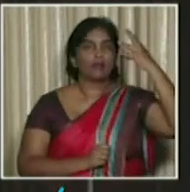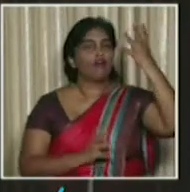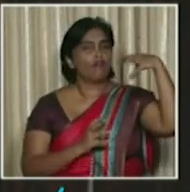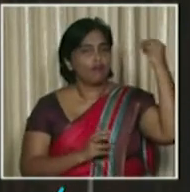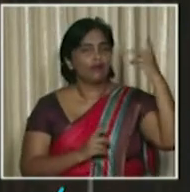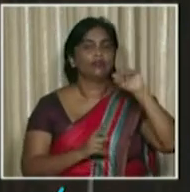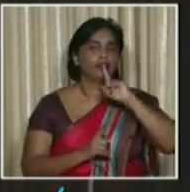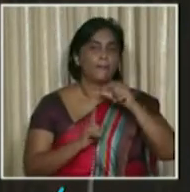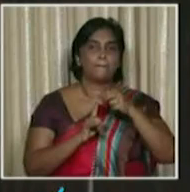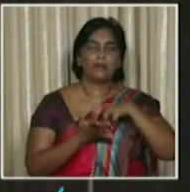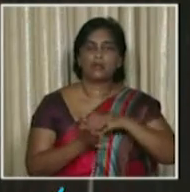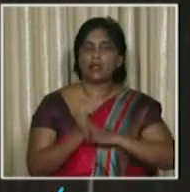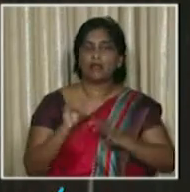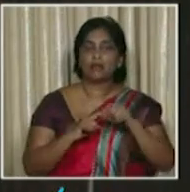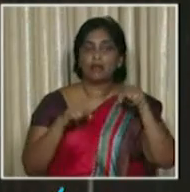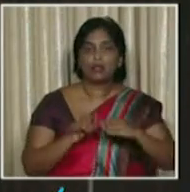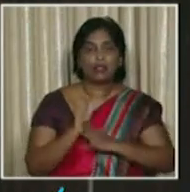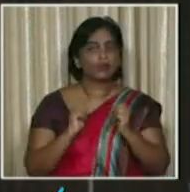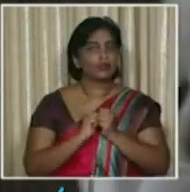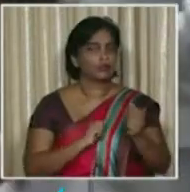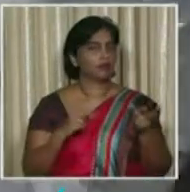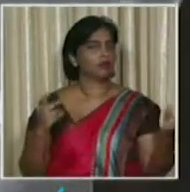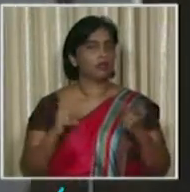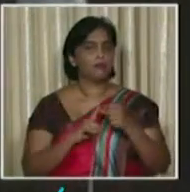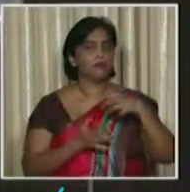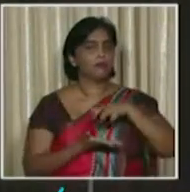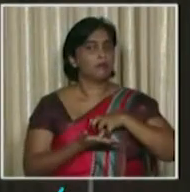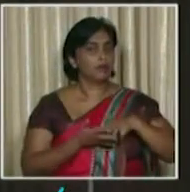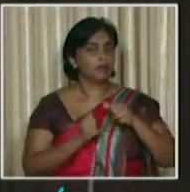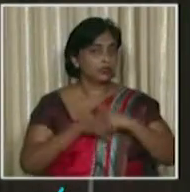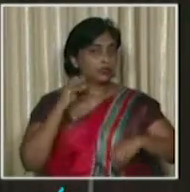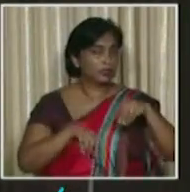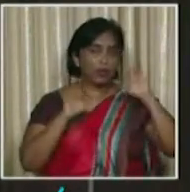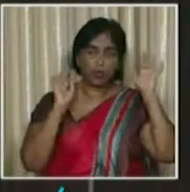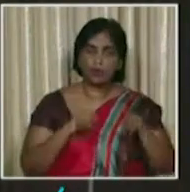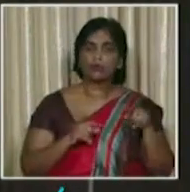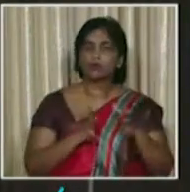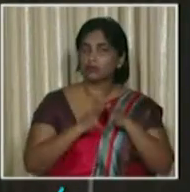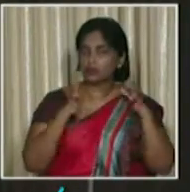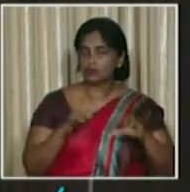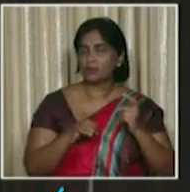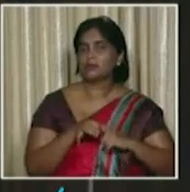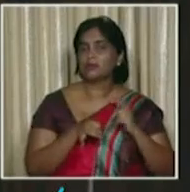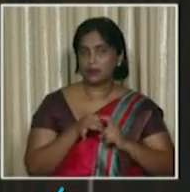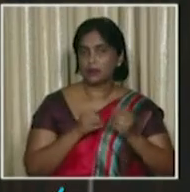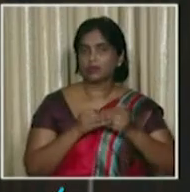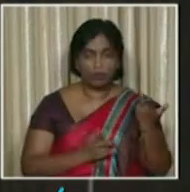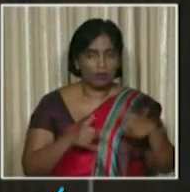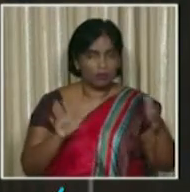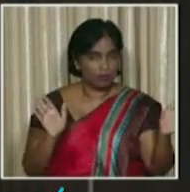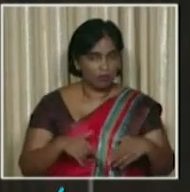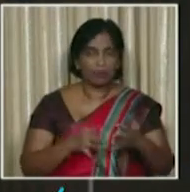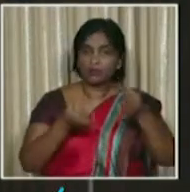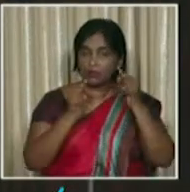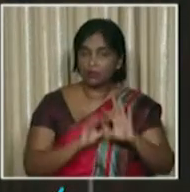මේ කතා කරන්නේ ප්‍රාදේශීය මන්ත්‍රීවරුන්ට දැන් අද මන්ත්‍රීවරු අක්‍රීය වීම තුල ප්‍රාදේශීය ඔබතුමාලා පවත්වන්න නැති එකක් තුල මේ විශාල ප්‍රශ්න ගණනාවක් ඉස්සරහට නිර්මාණය වෙමින් තියෙනවා